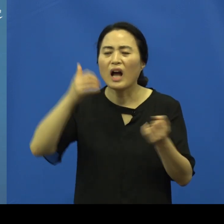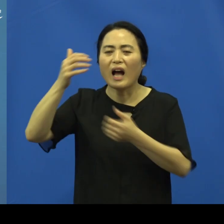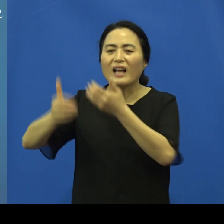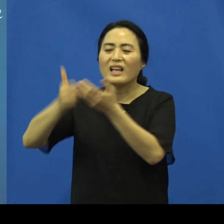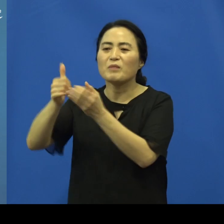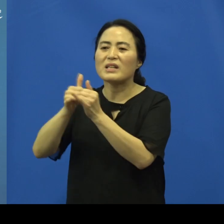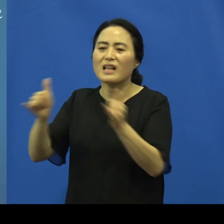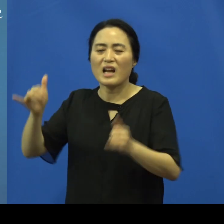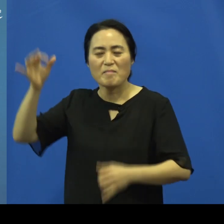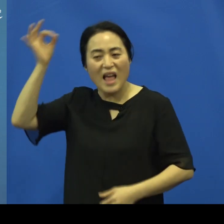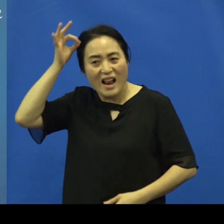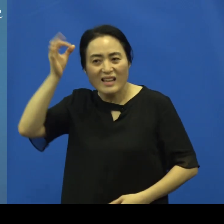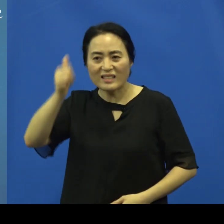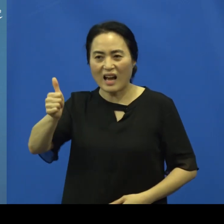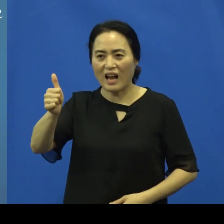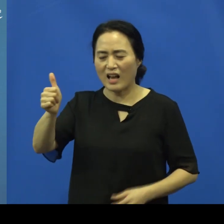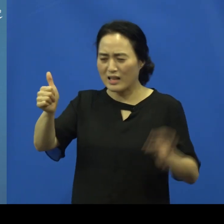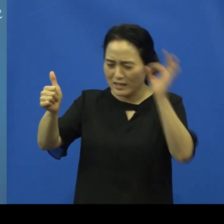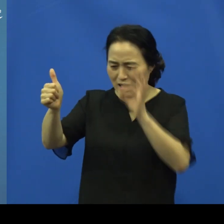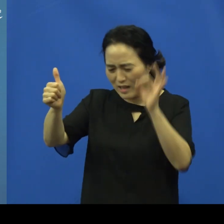하나님의 사람 엘리사를 찾아가요.